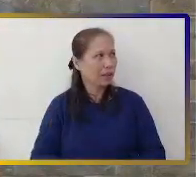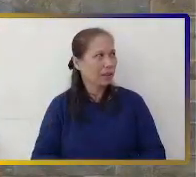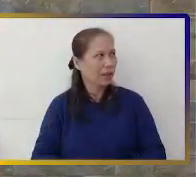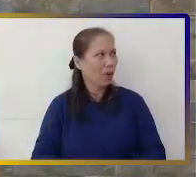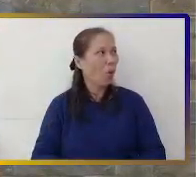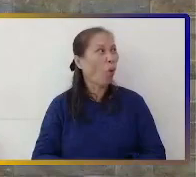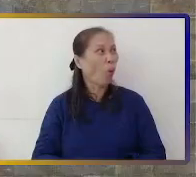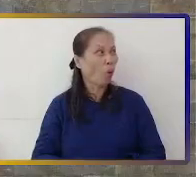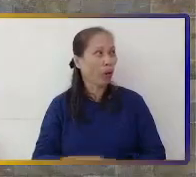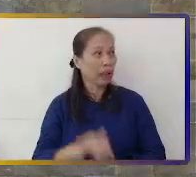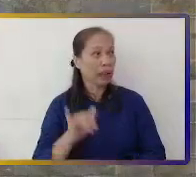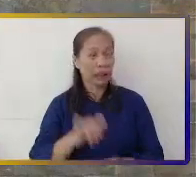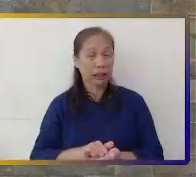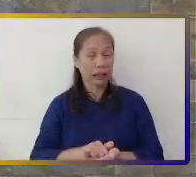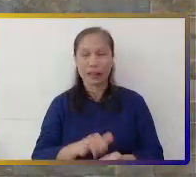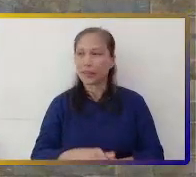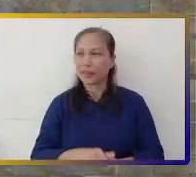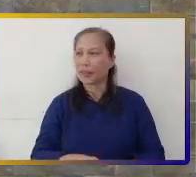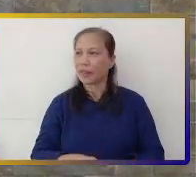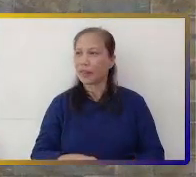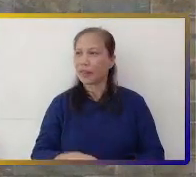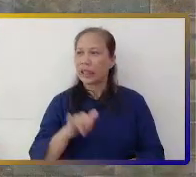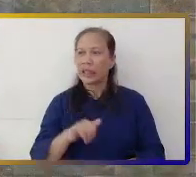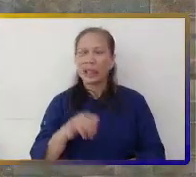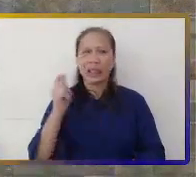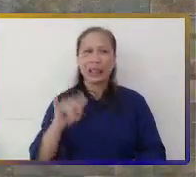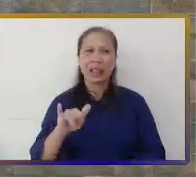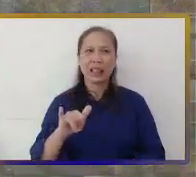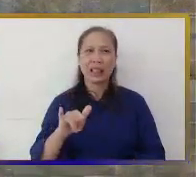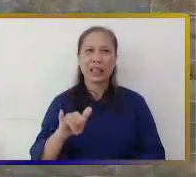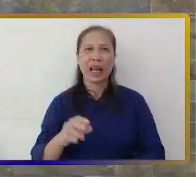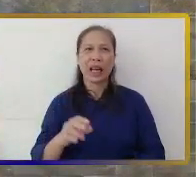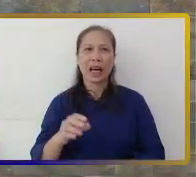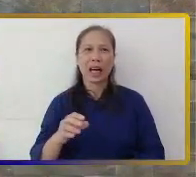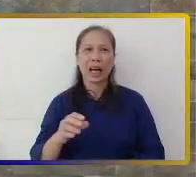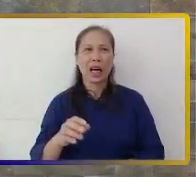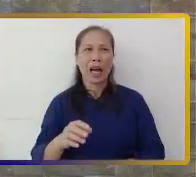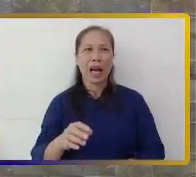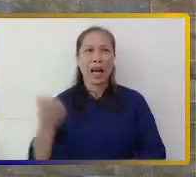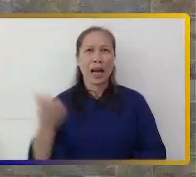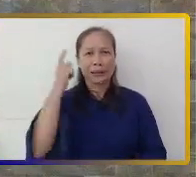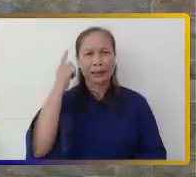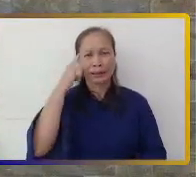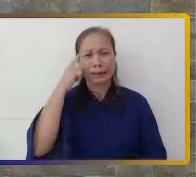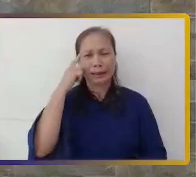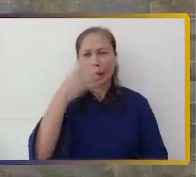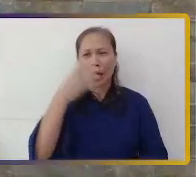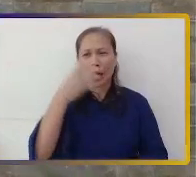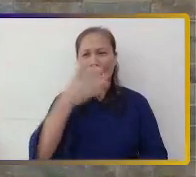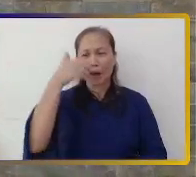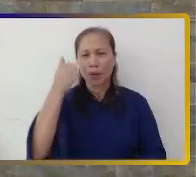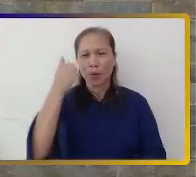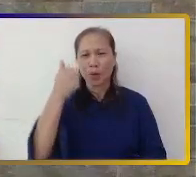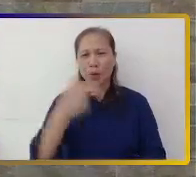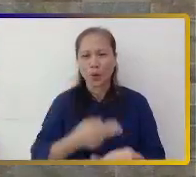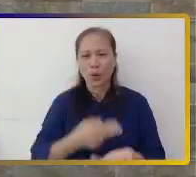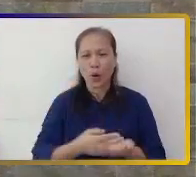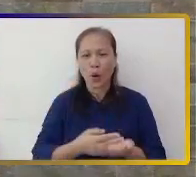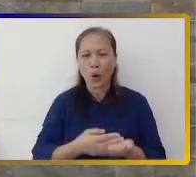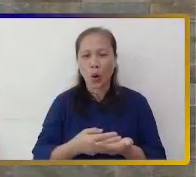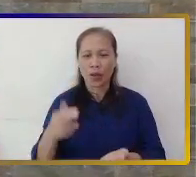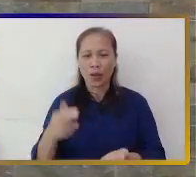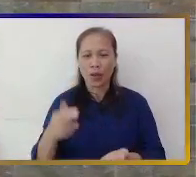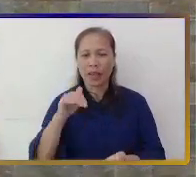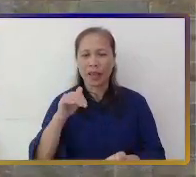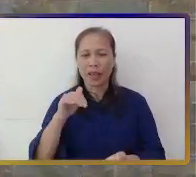kanilang practices sa kanilang traditional religious practices but Ito po si Henry of lausin ay naligtas